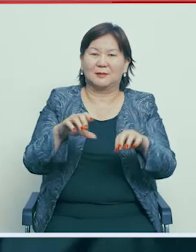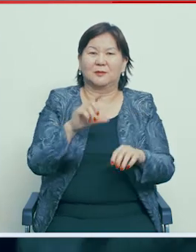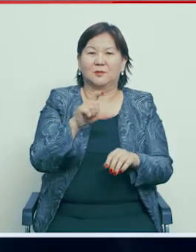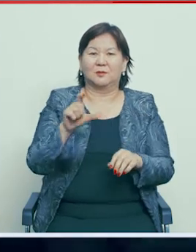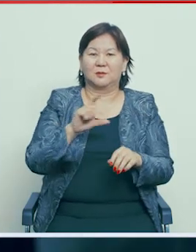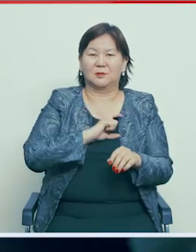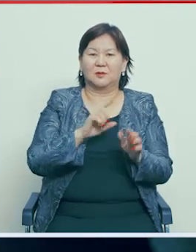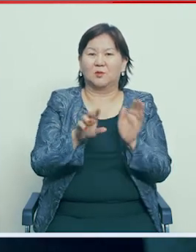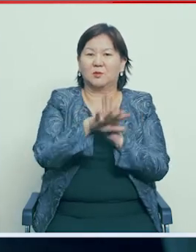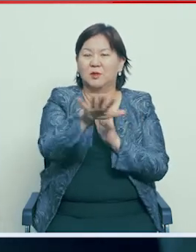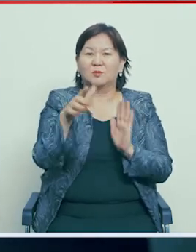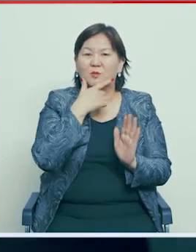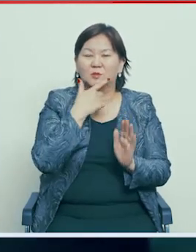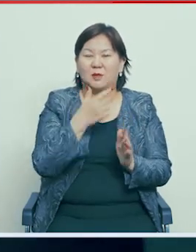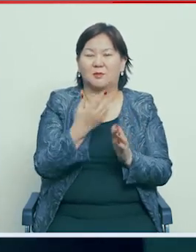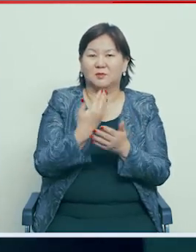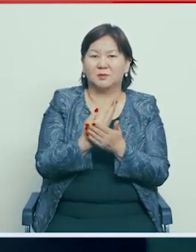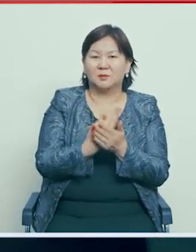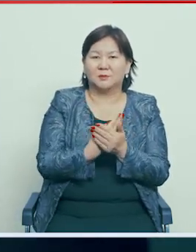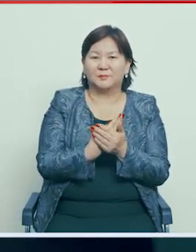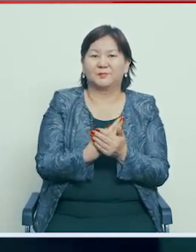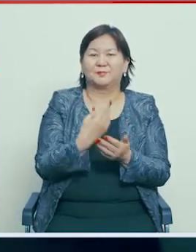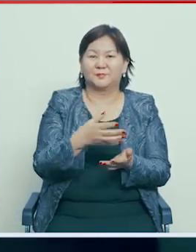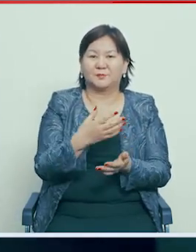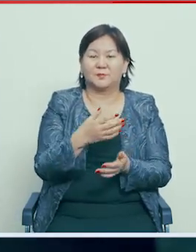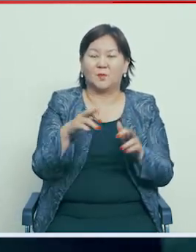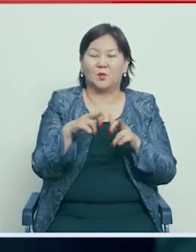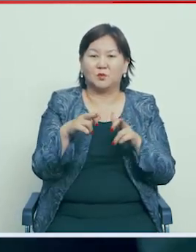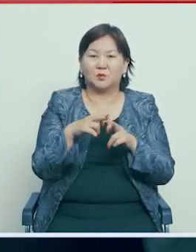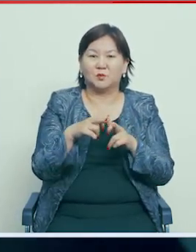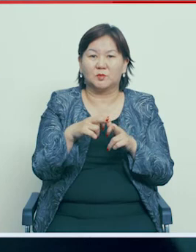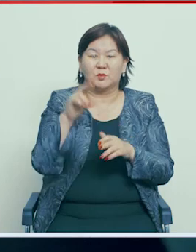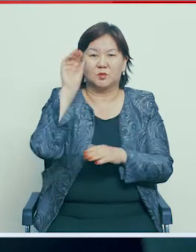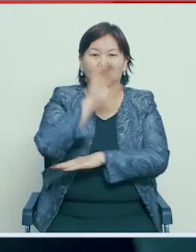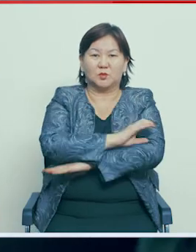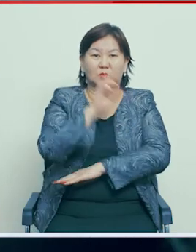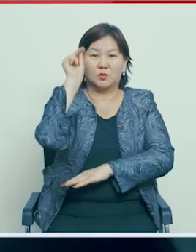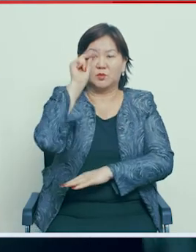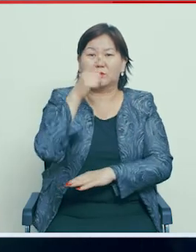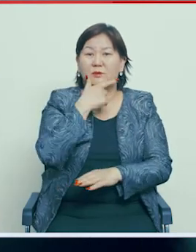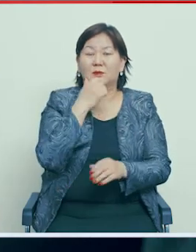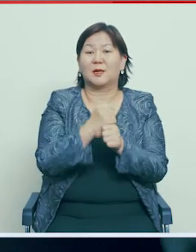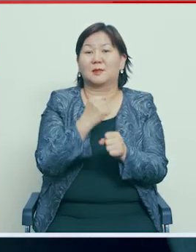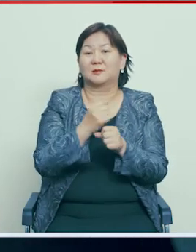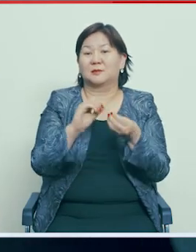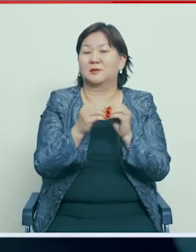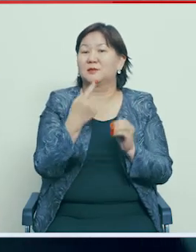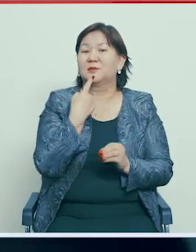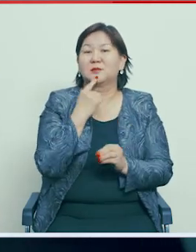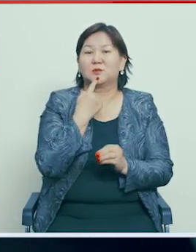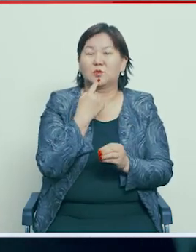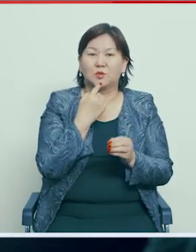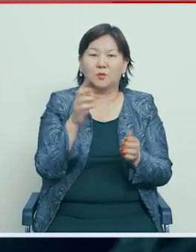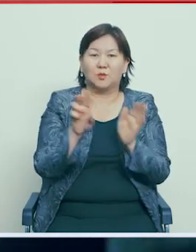хэрэгж боломжгүй. Жишээлх юм бол хамгийн наад захын жишээ тэгэл да. Хэрэг хөгжлийн бэрхшээлтэй хөгж сургууль сурч чаддаг бол ажил эрхлэлтэй ярих хэцүү. Ерөөсөө